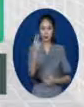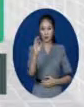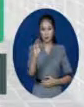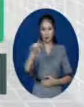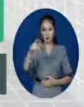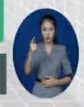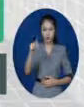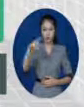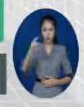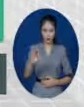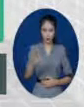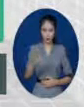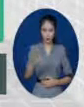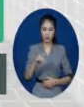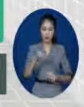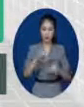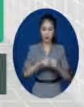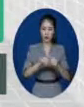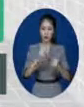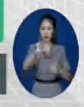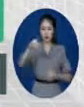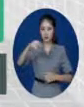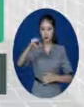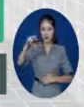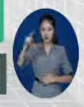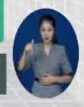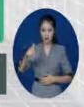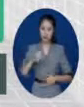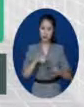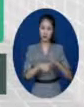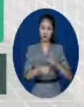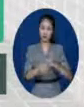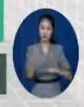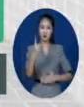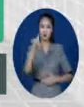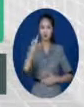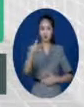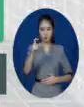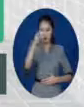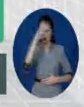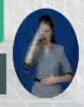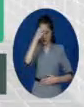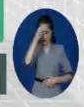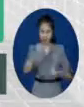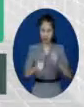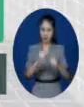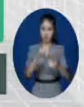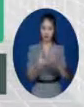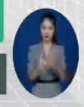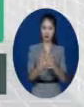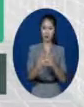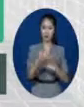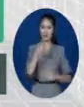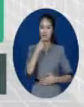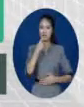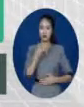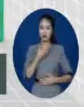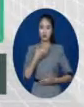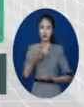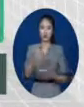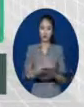용곡동 이가 전통 찹쌀떡 이재득 대표가 2015 소상공인 기능 경진대회에서 동상을 수상했습니다.